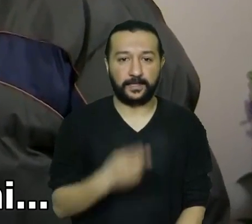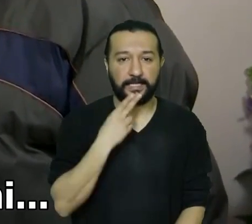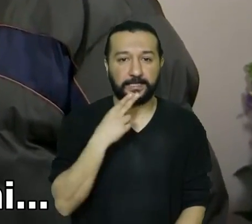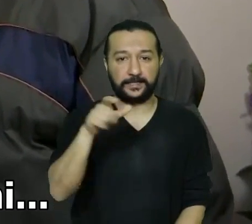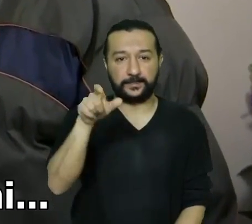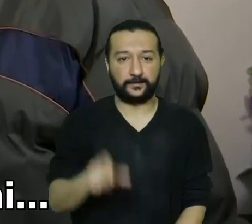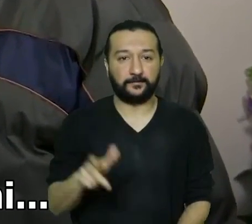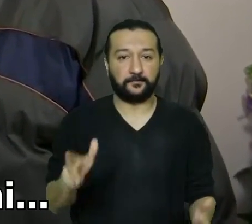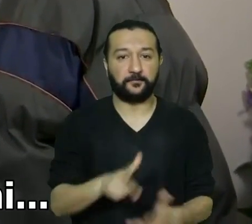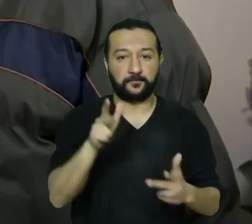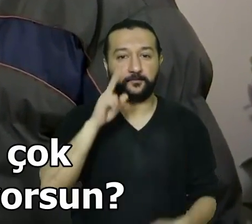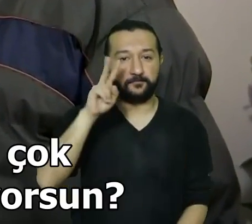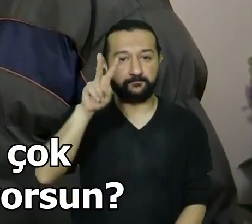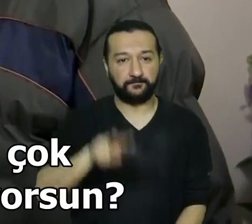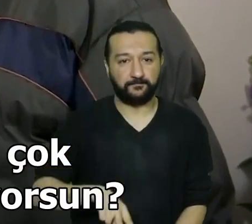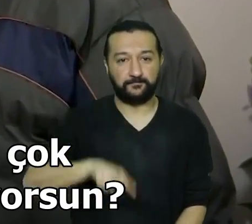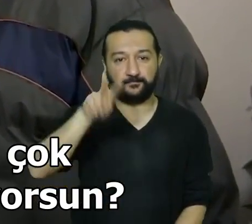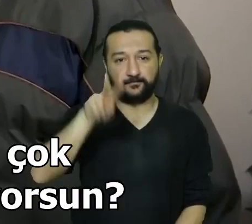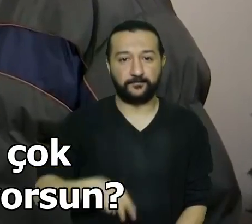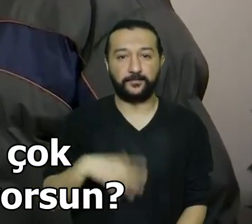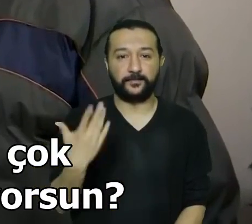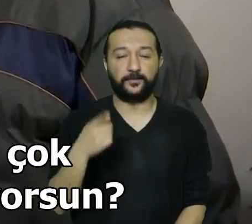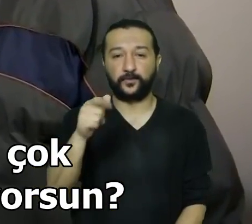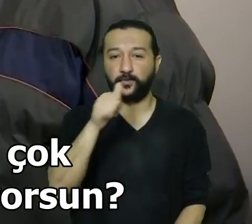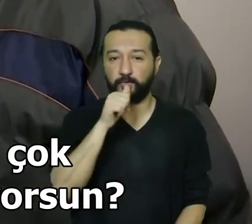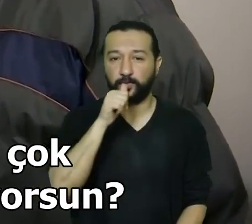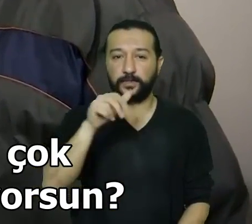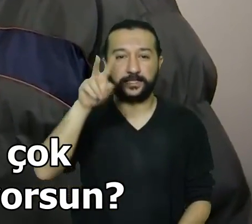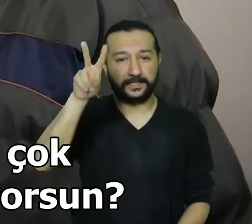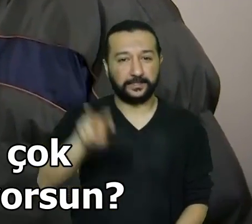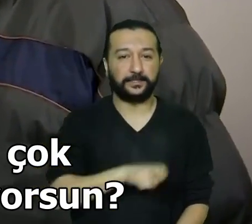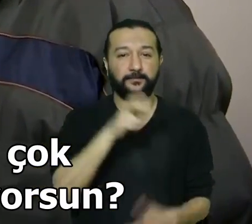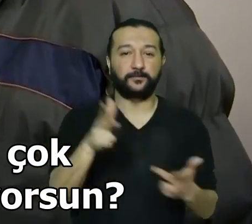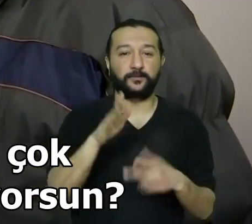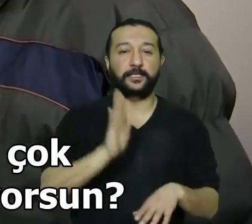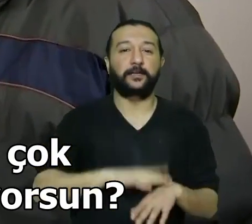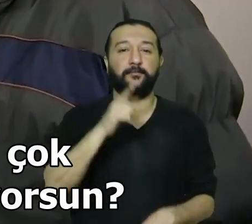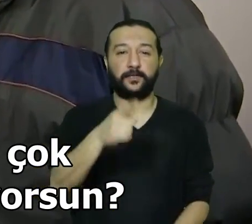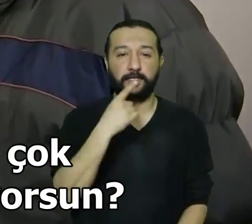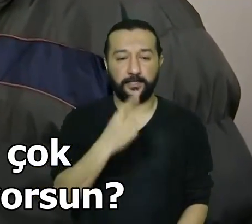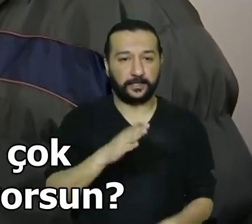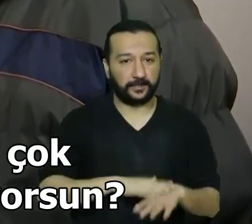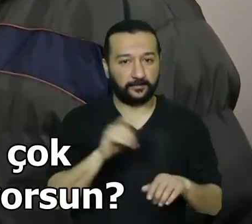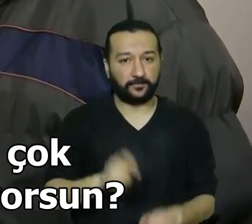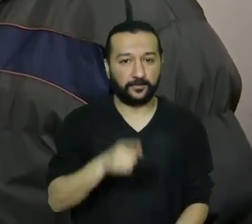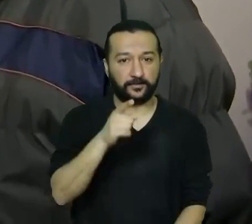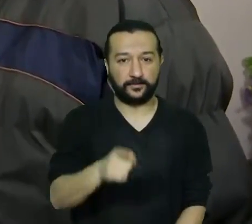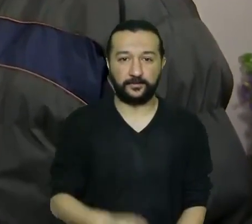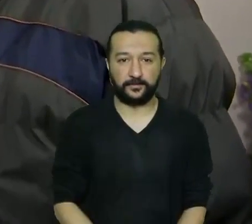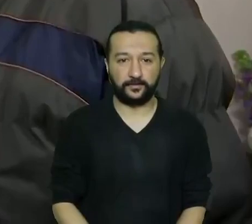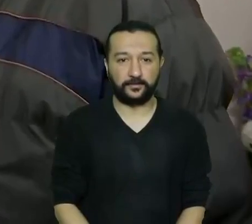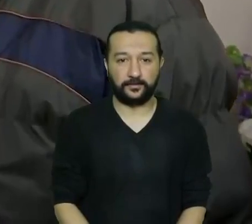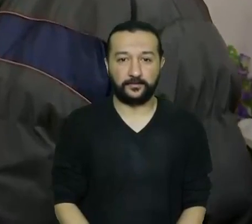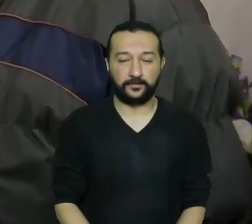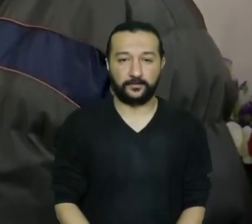Kadına amma sizsin valla. Su arıtma cihazından daha çok süzdün kadını ya. Yapma bakayım, ne yapayım?